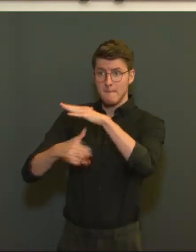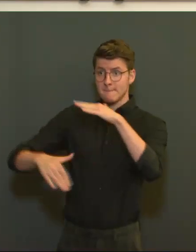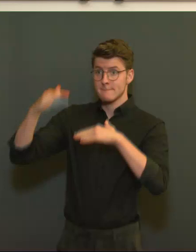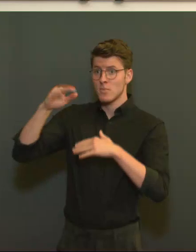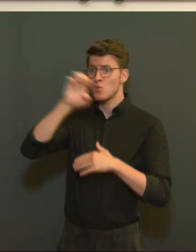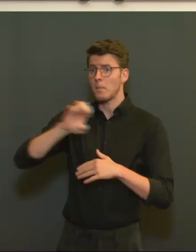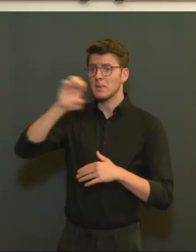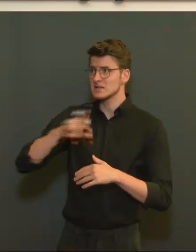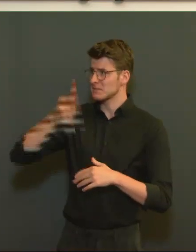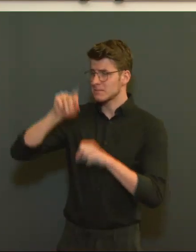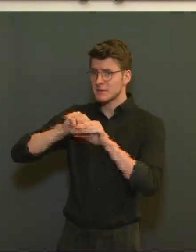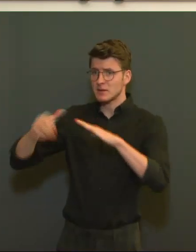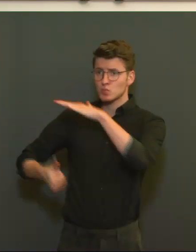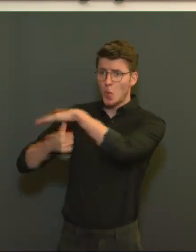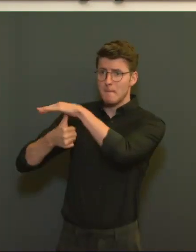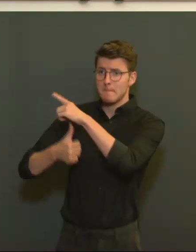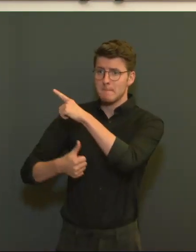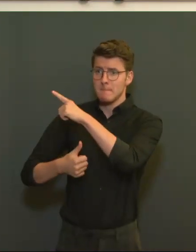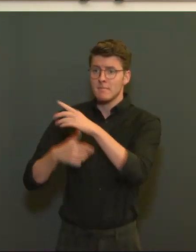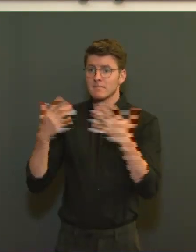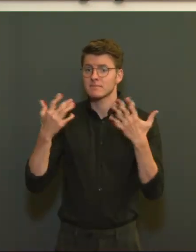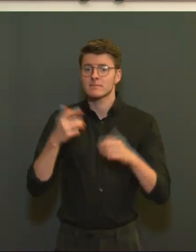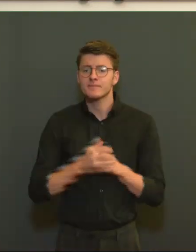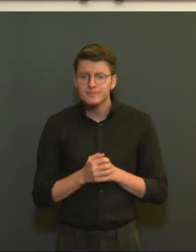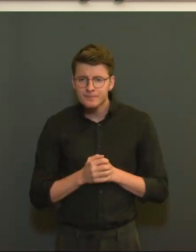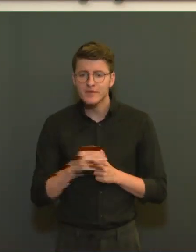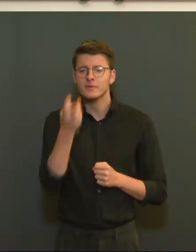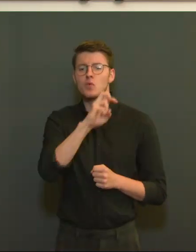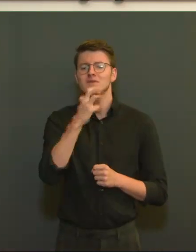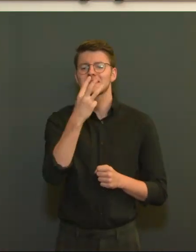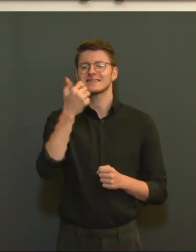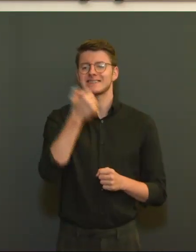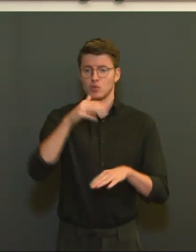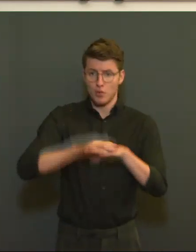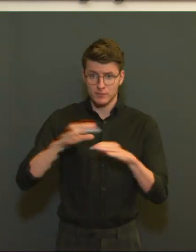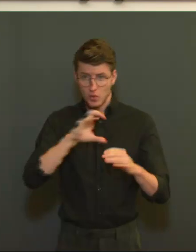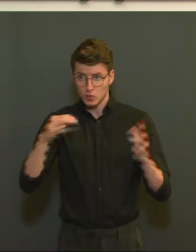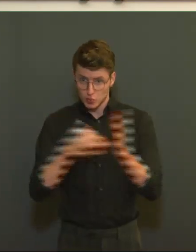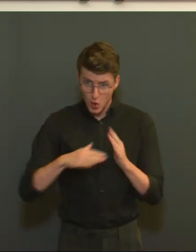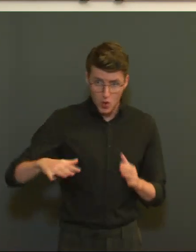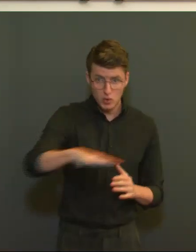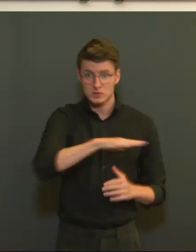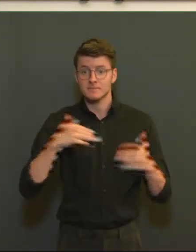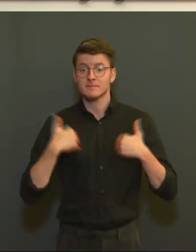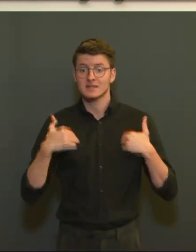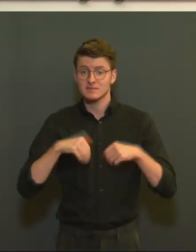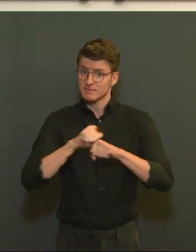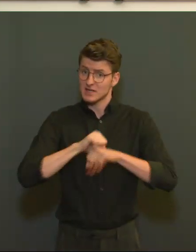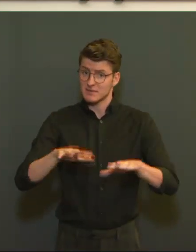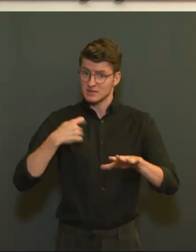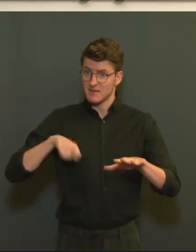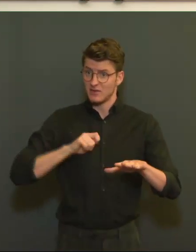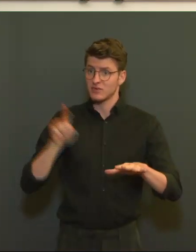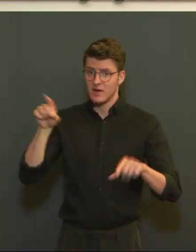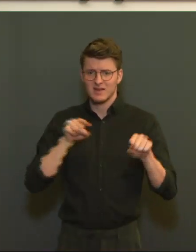met 263 besmettingen per 100.000 inwoners. Dat is bijna 5 keer zo hoog als